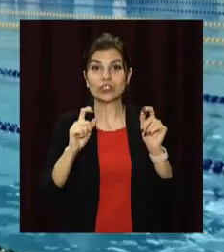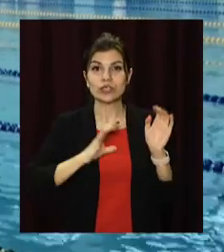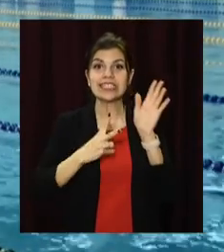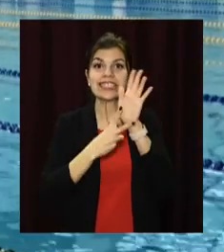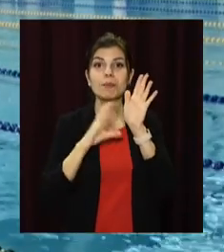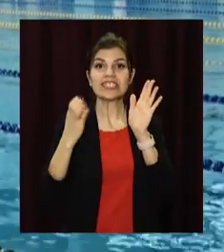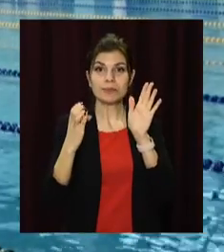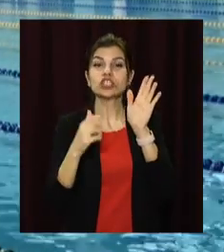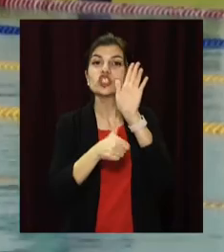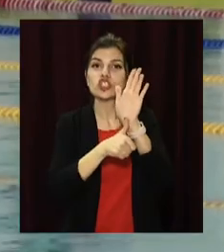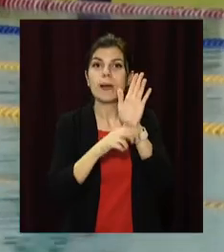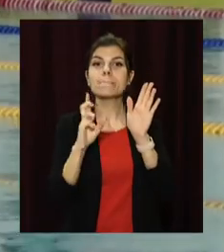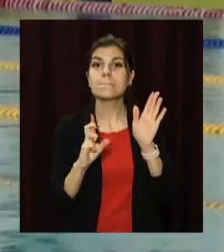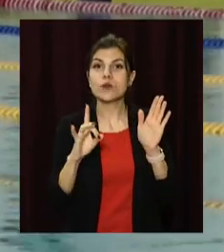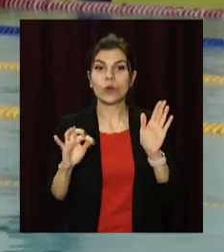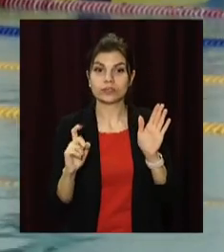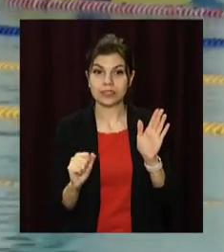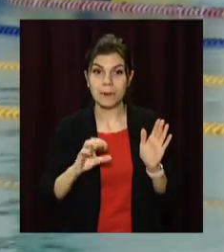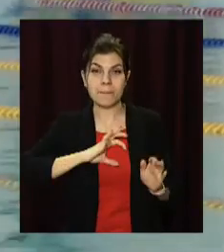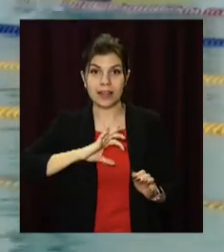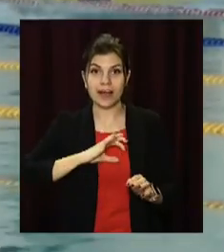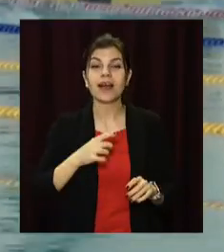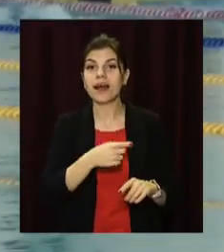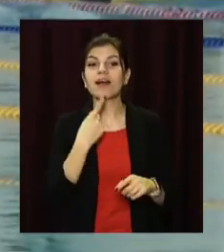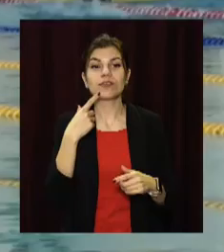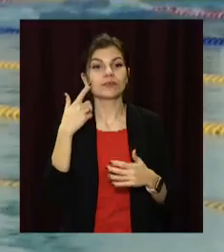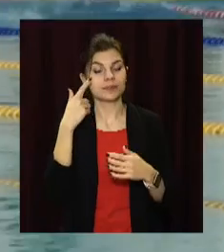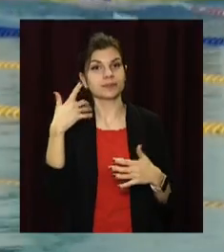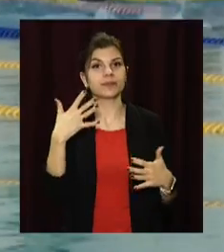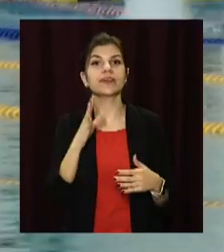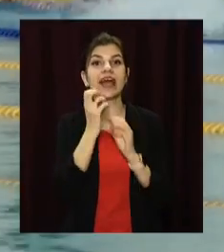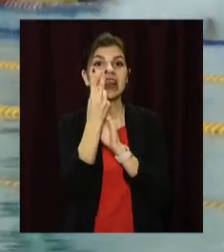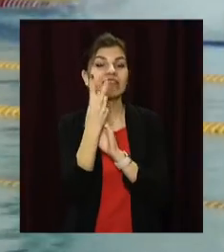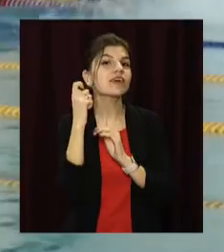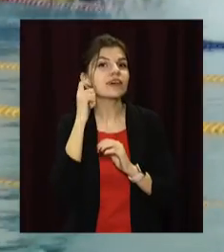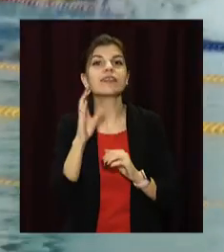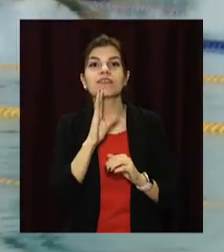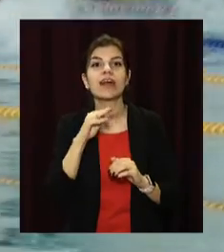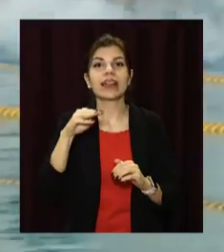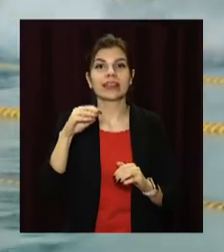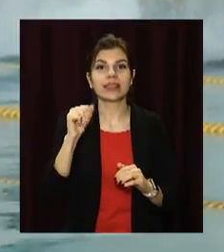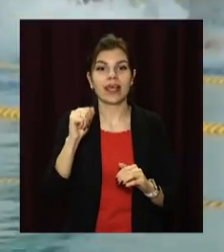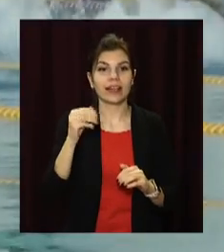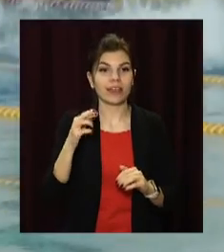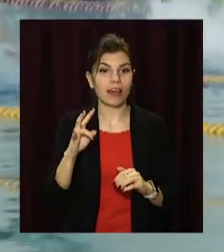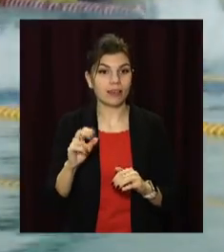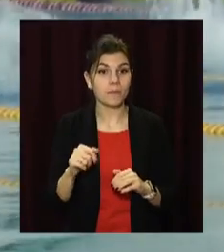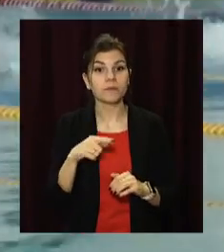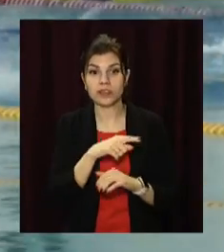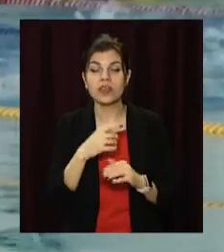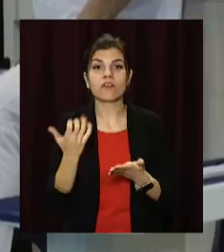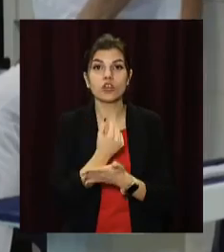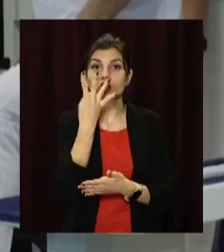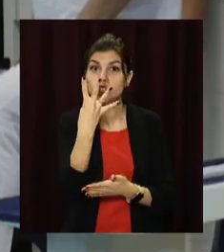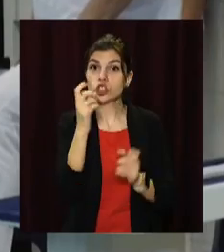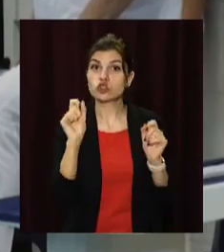7 срібних та 6 бронзових медалей. Зокрема, відзначилася 12-річна плавчиня Тетяна Афанасьєва. Вона завоювала